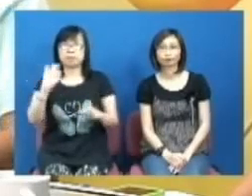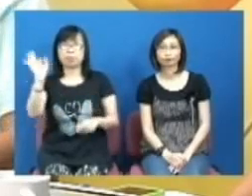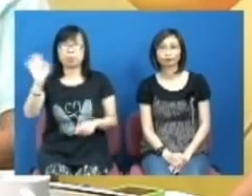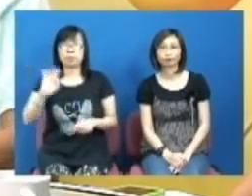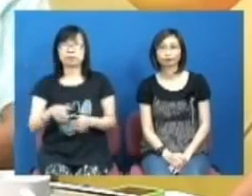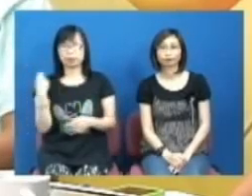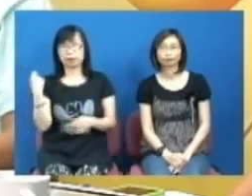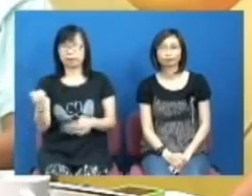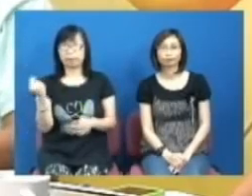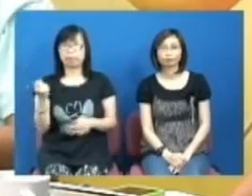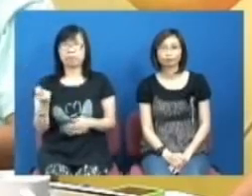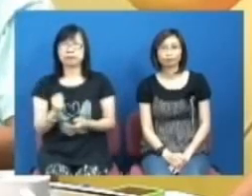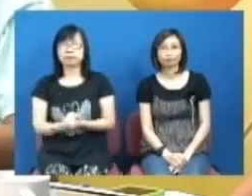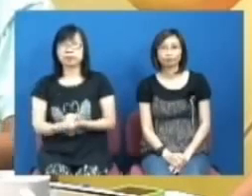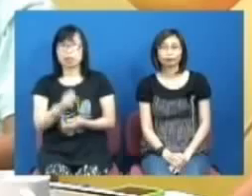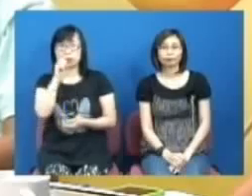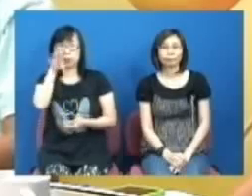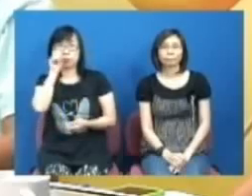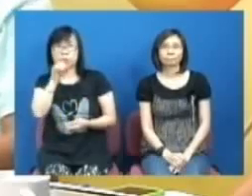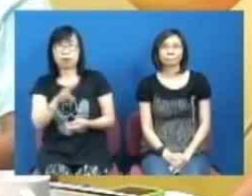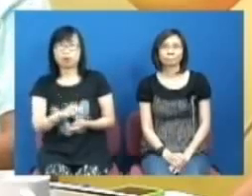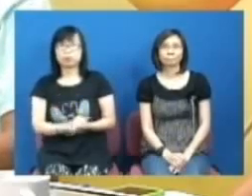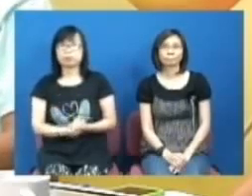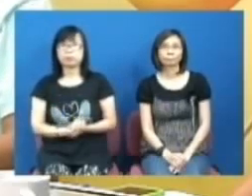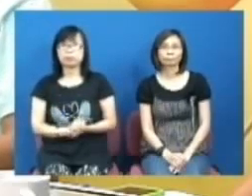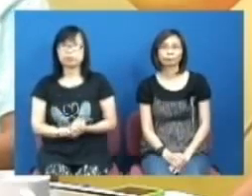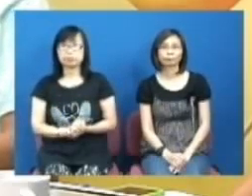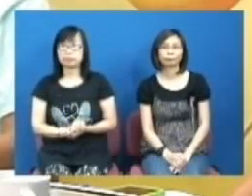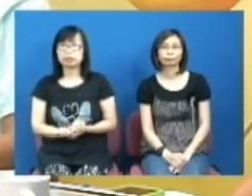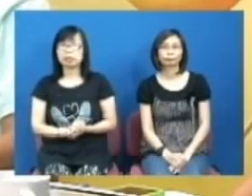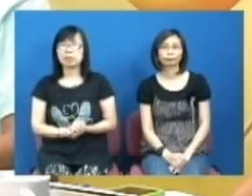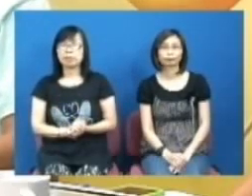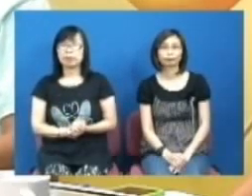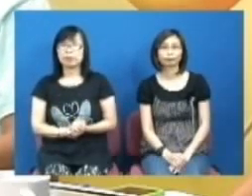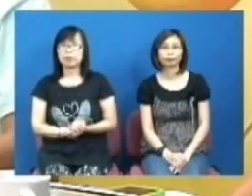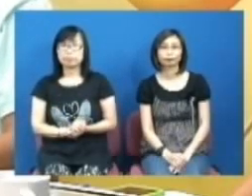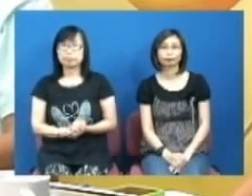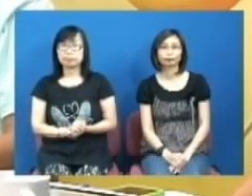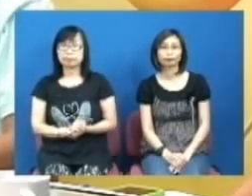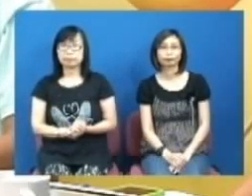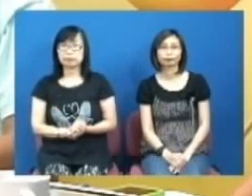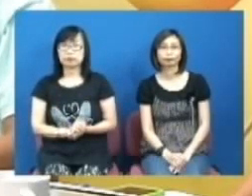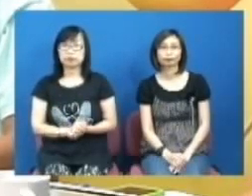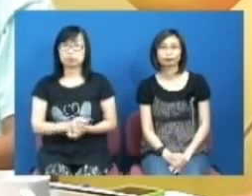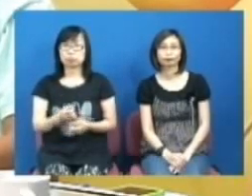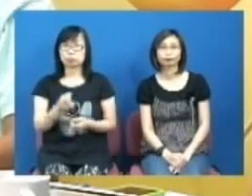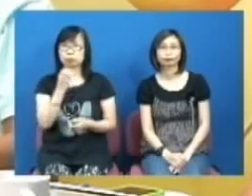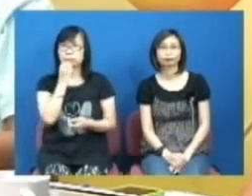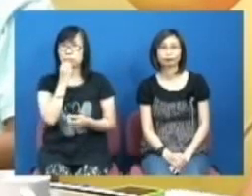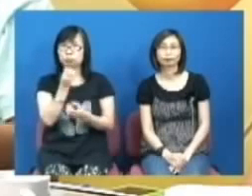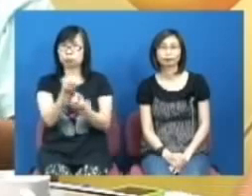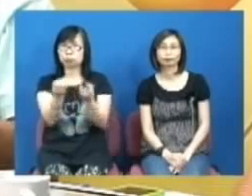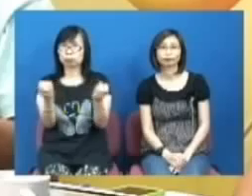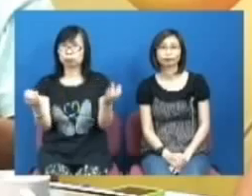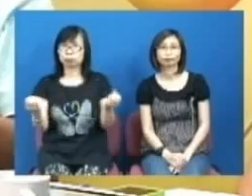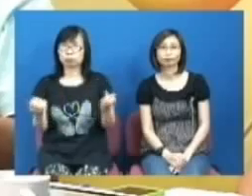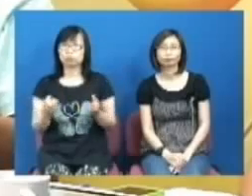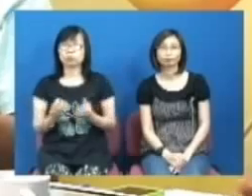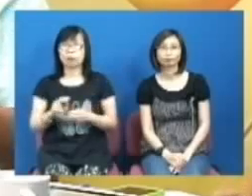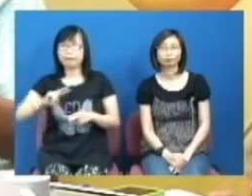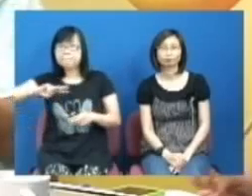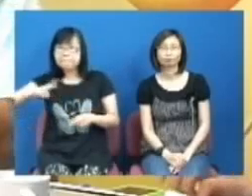單。道經依賴論，如果你講喺呢個東歐嘅巨變，就係因為